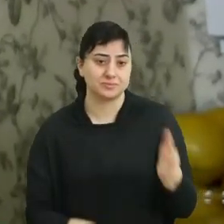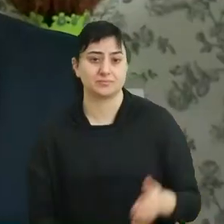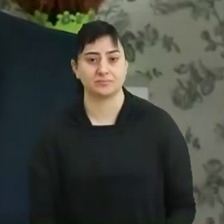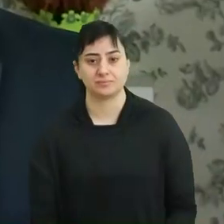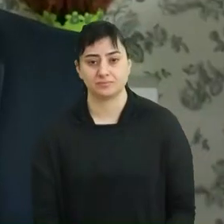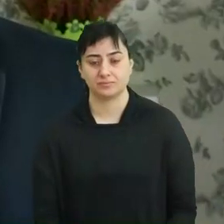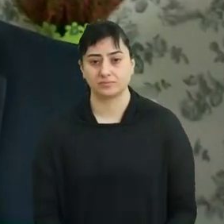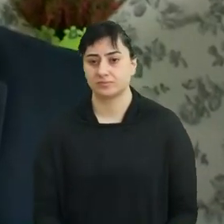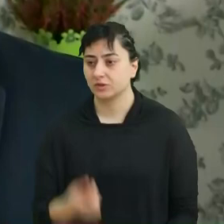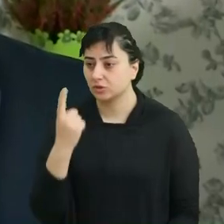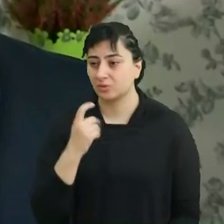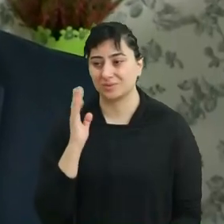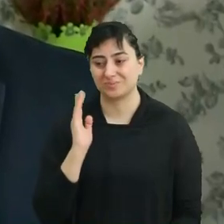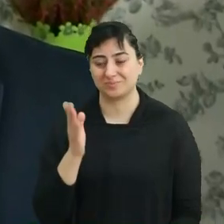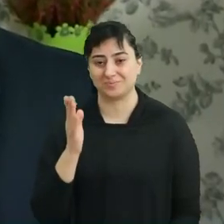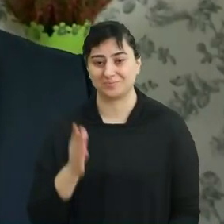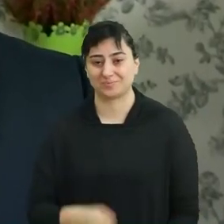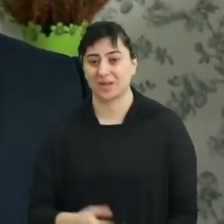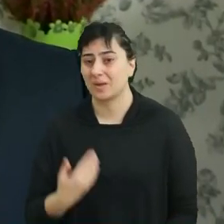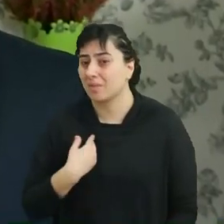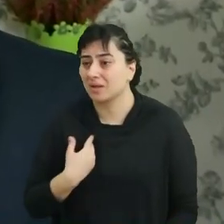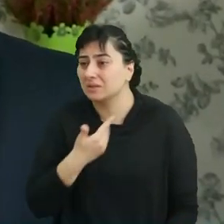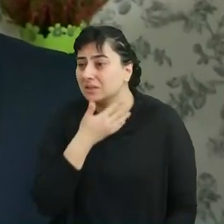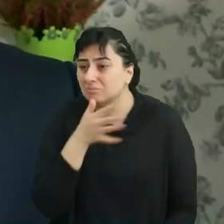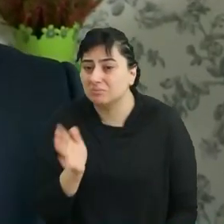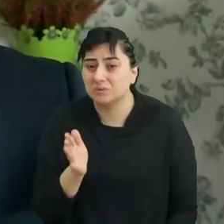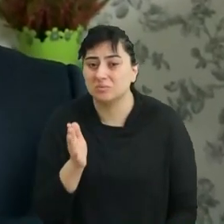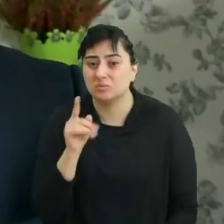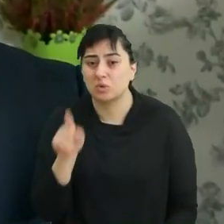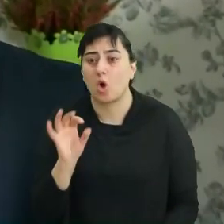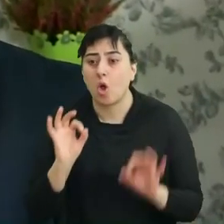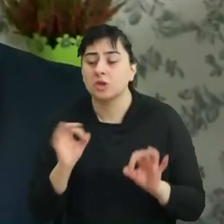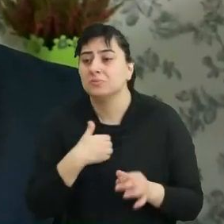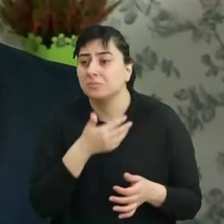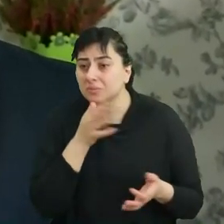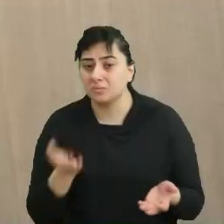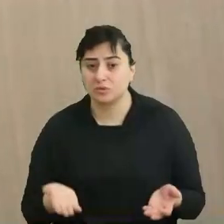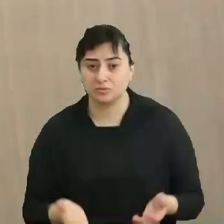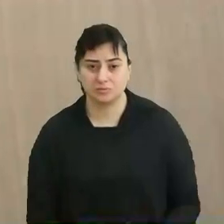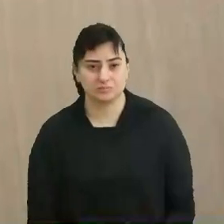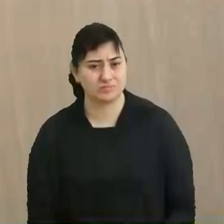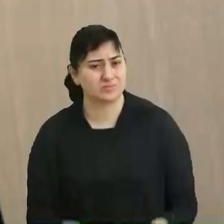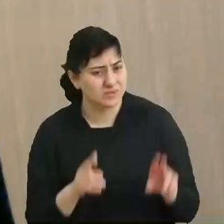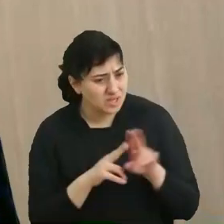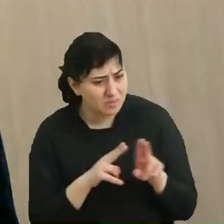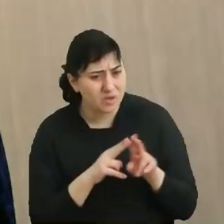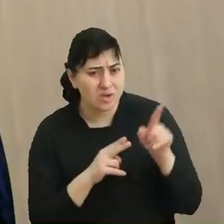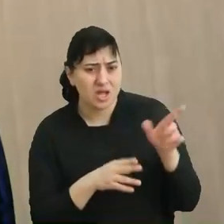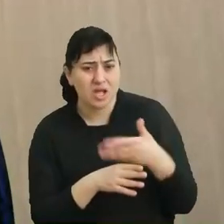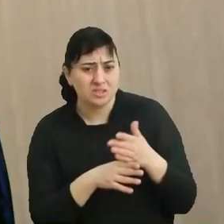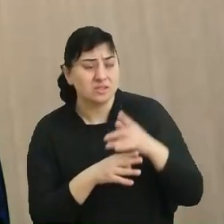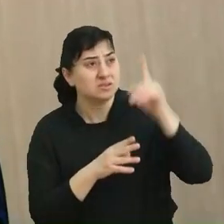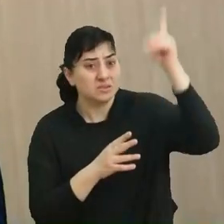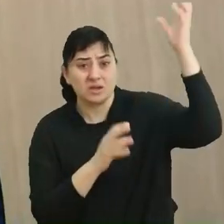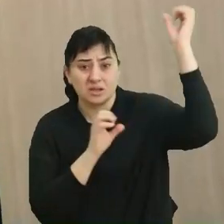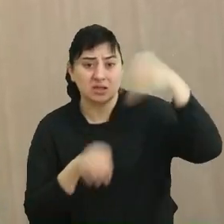patlamış. Sorma. Ay ben nereden bilebilirdim ki böyle bir şey olacağını? Dün. Kemal'im o eşyaları çatıdan